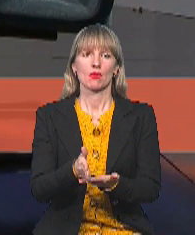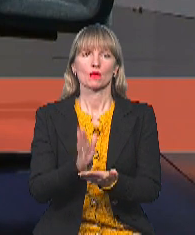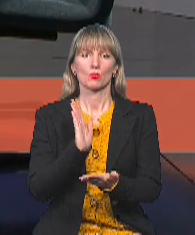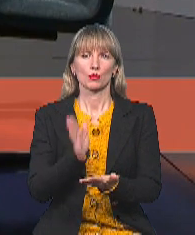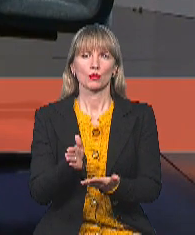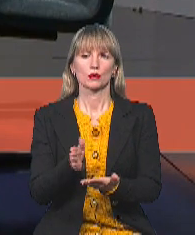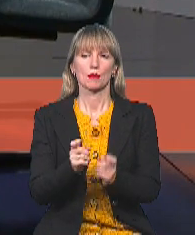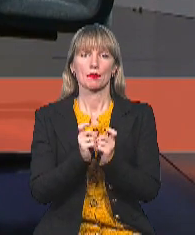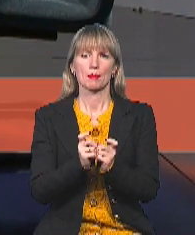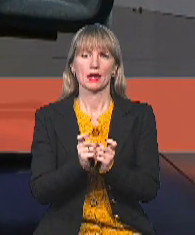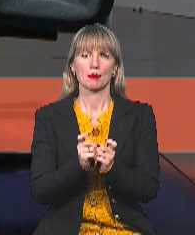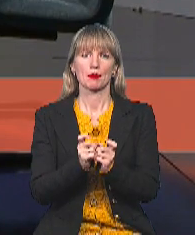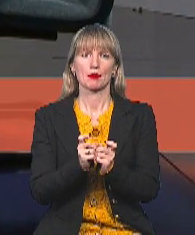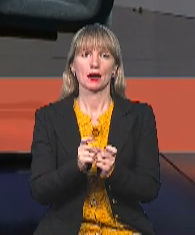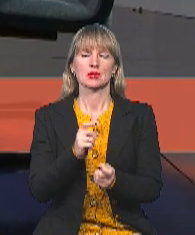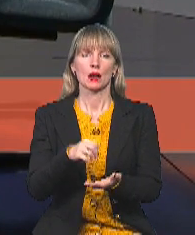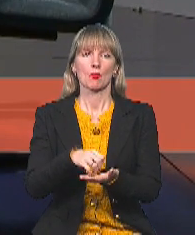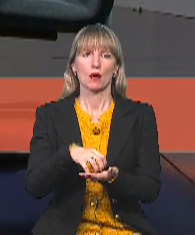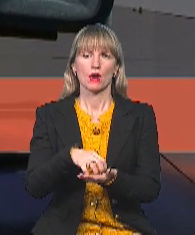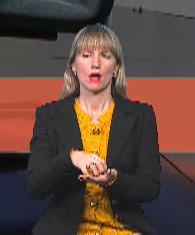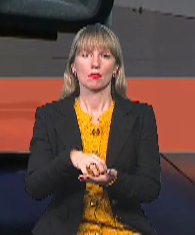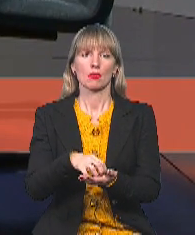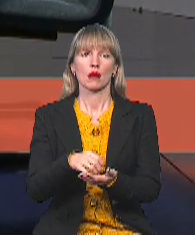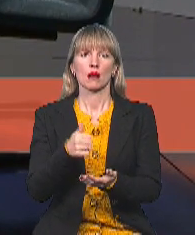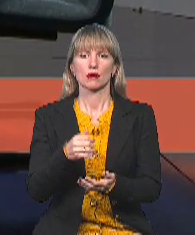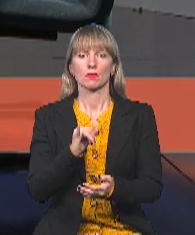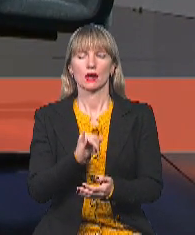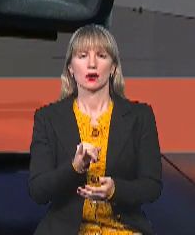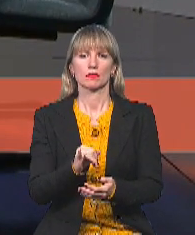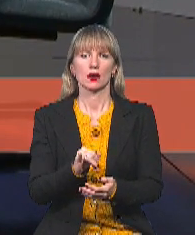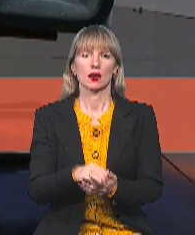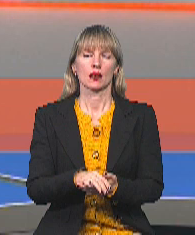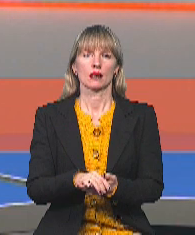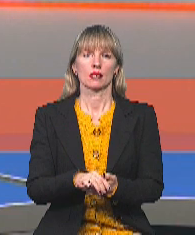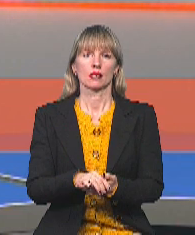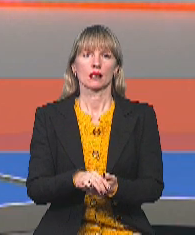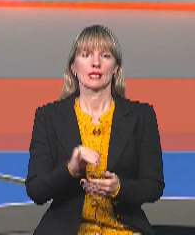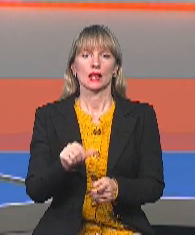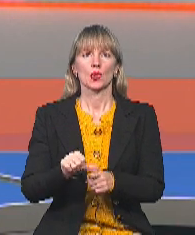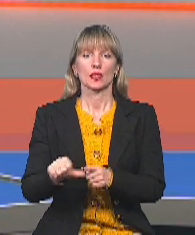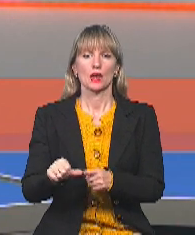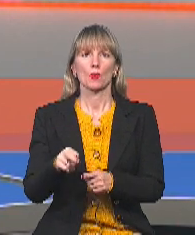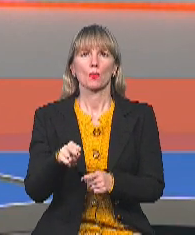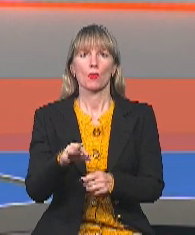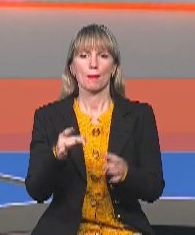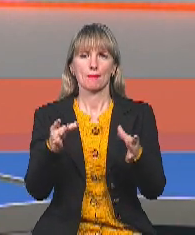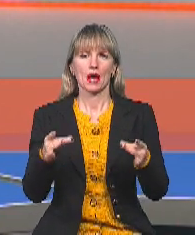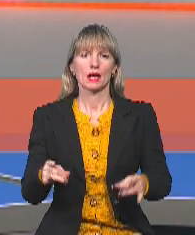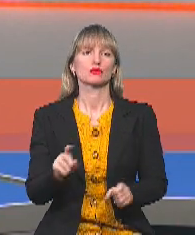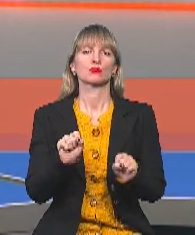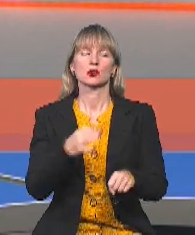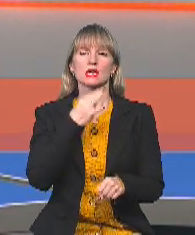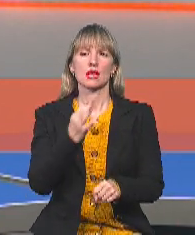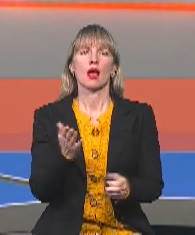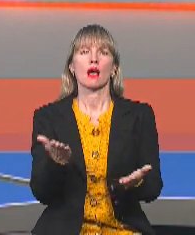будет борьба с опухолями доброкачественными, злокачественными. Вот. Отдельно по пакетам, что можно сказать?